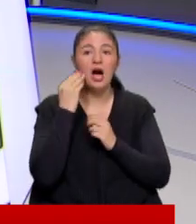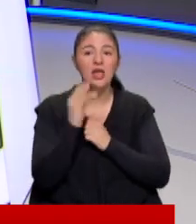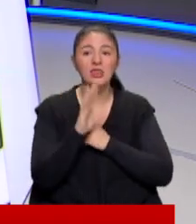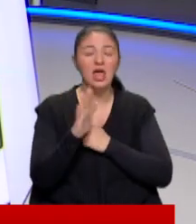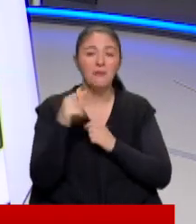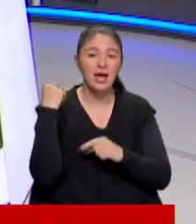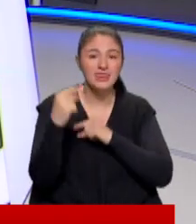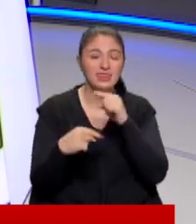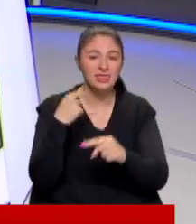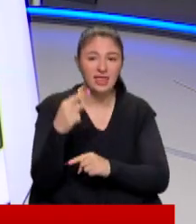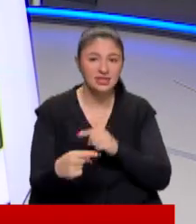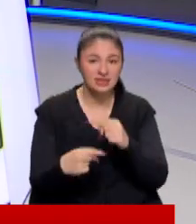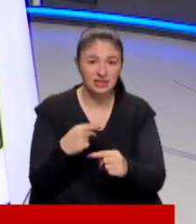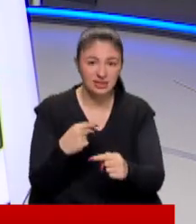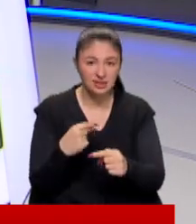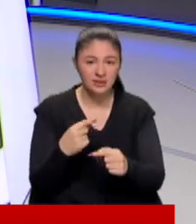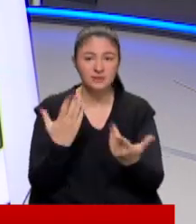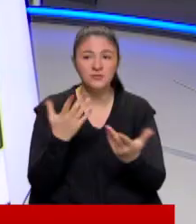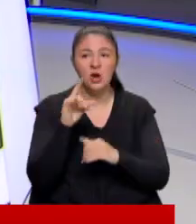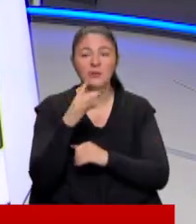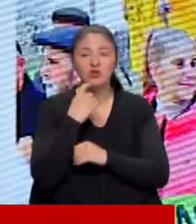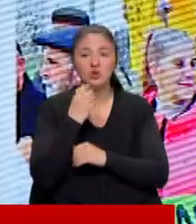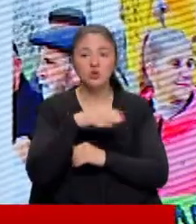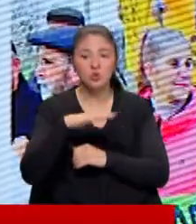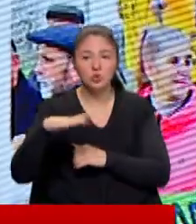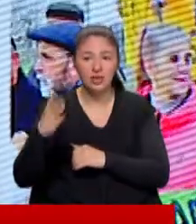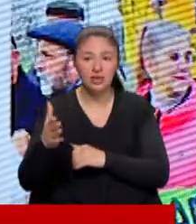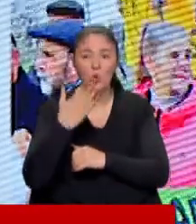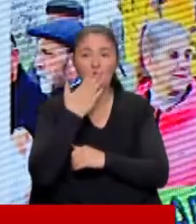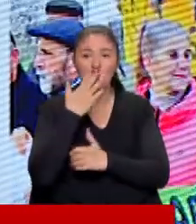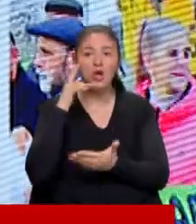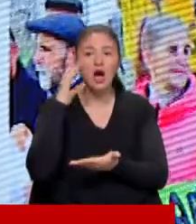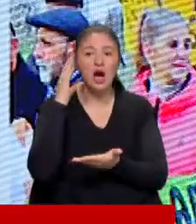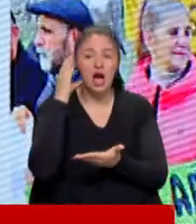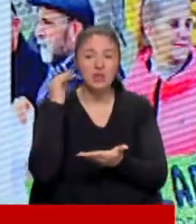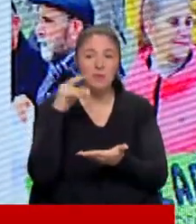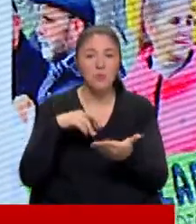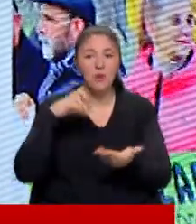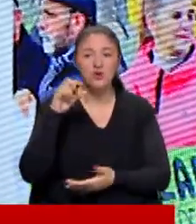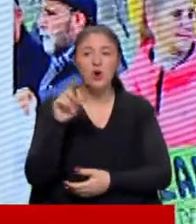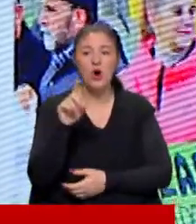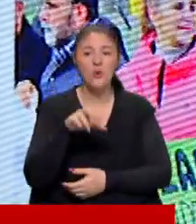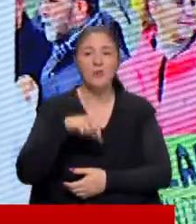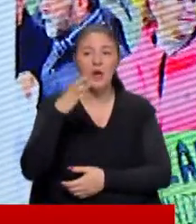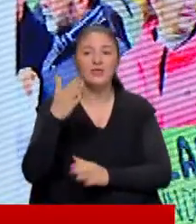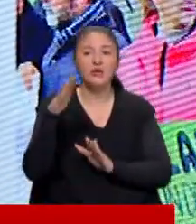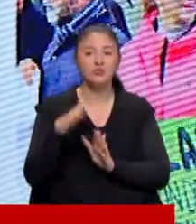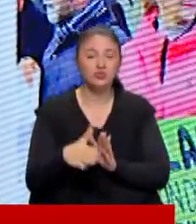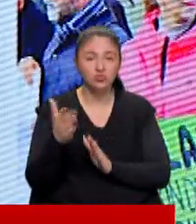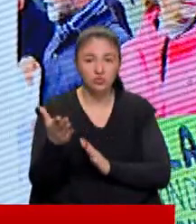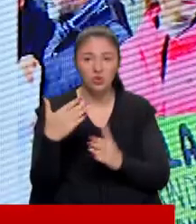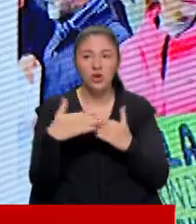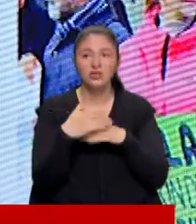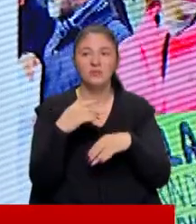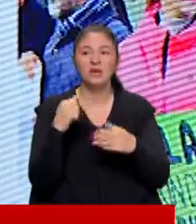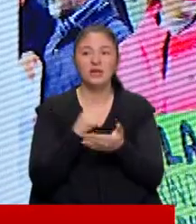bile anlayamayan nesil. 15 yaşındaki çocukların okuduğunu anlama notu 10 puan daha geriledi.